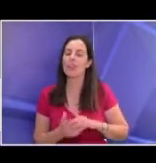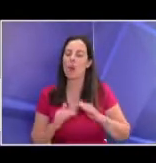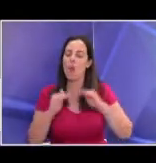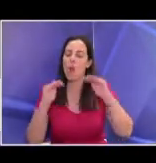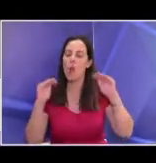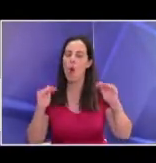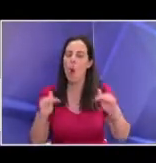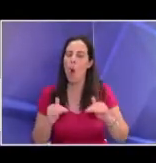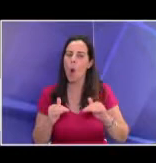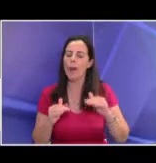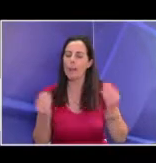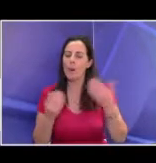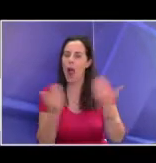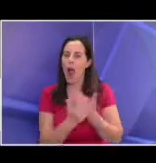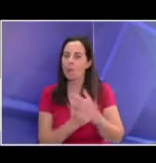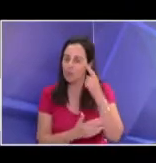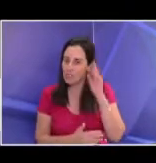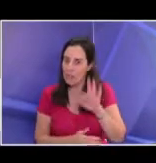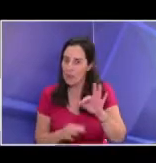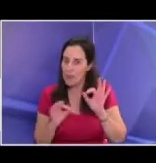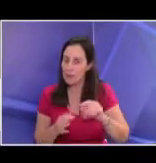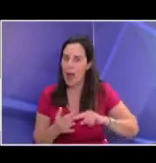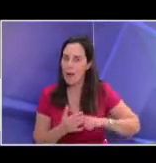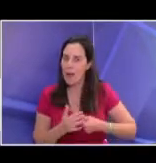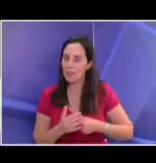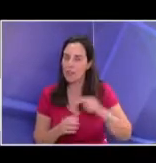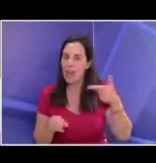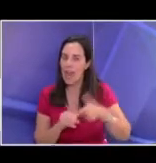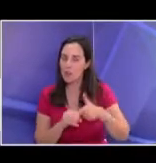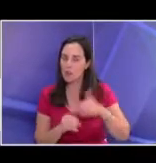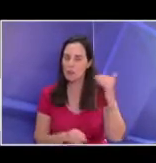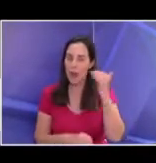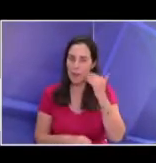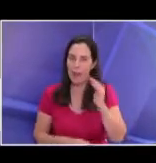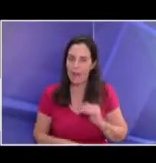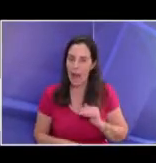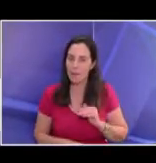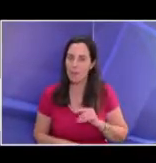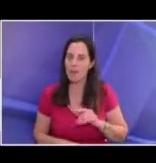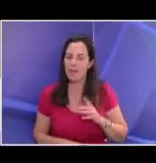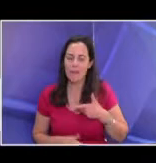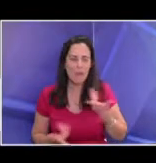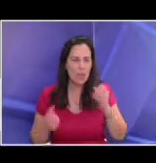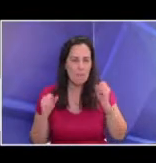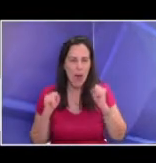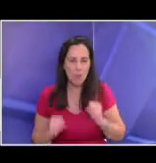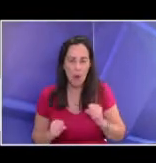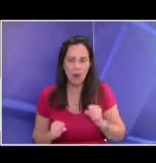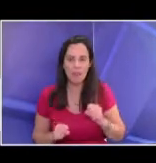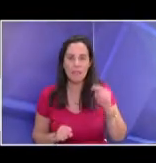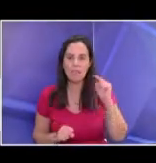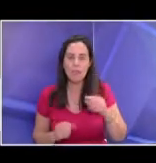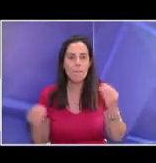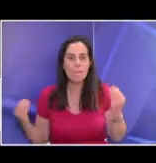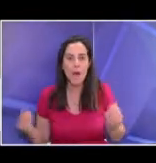את העניין מהקרנים. אני חושב שזו גם בעצם מטרה של הסעודים ושל האמריקאים. ואין צל של ספק שמדובר